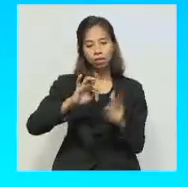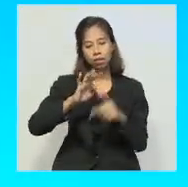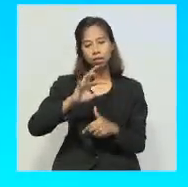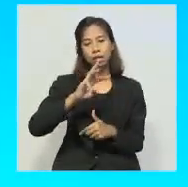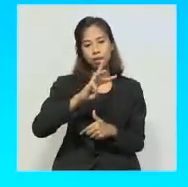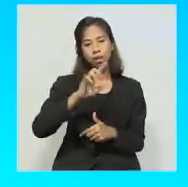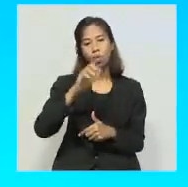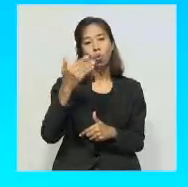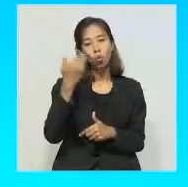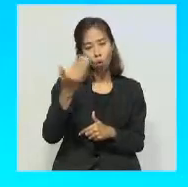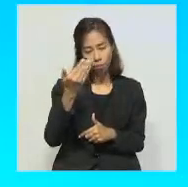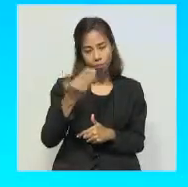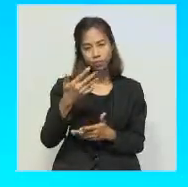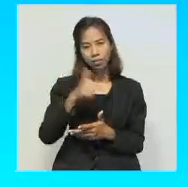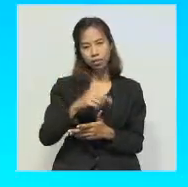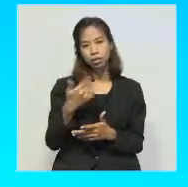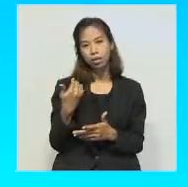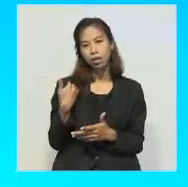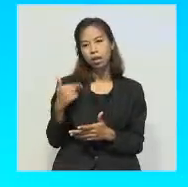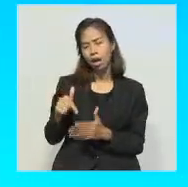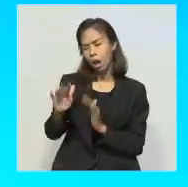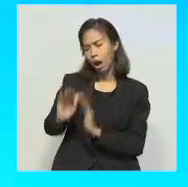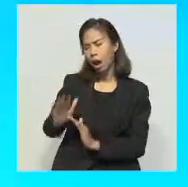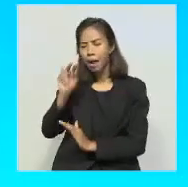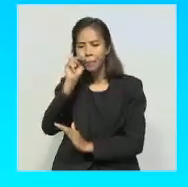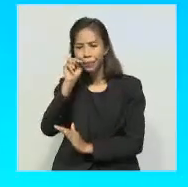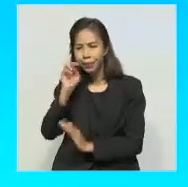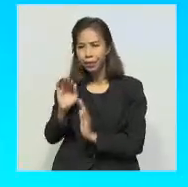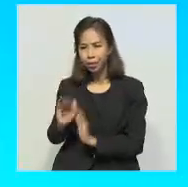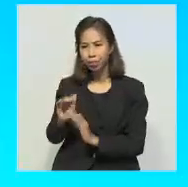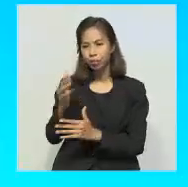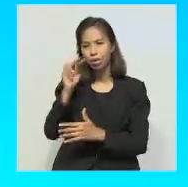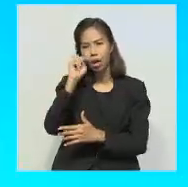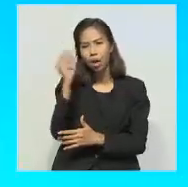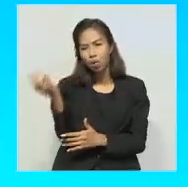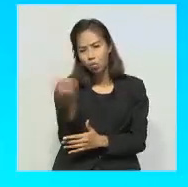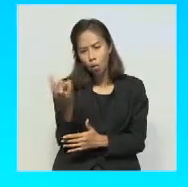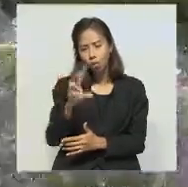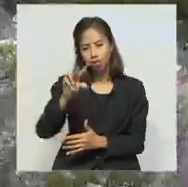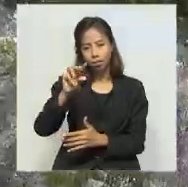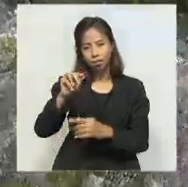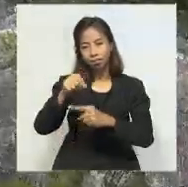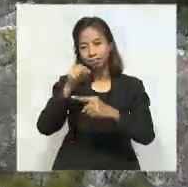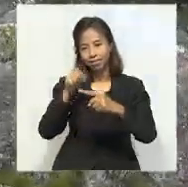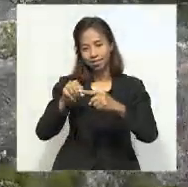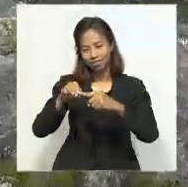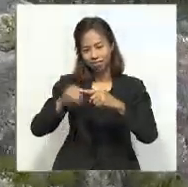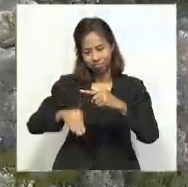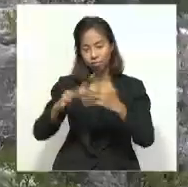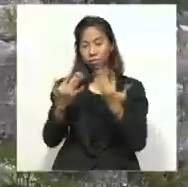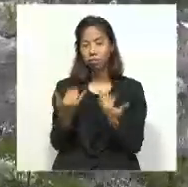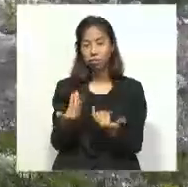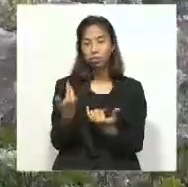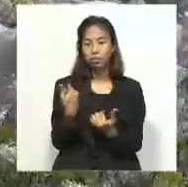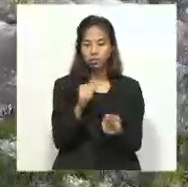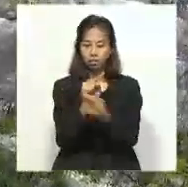แต่ว่าที่จะต้องตดตามฝอรวงเป็พิเศษก็คือที่อ่างเก็บน้ำ ที่มปริมาณน้ำน้อยกวา 30% นะคะเพรวาปัจจ